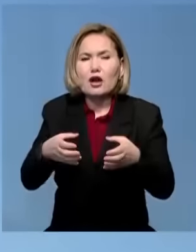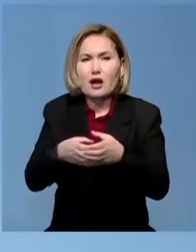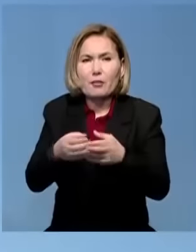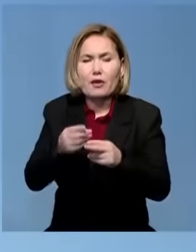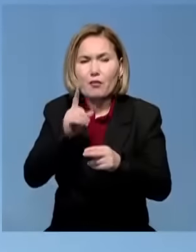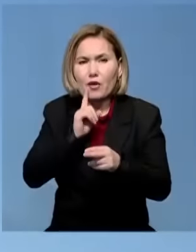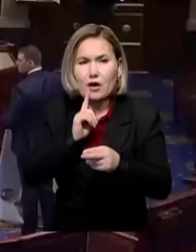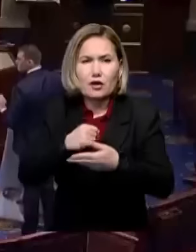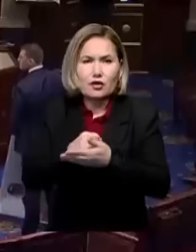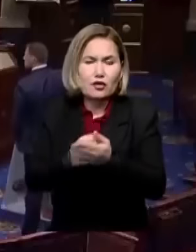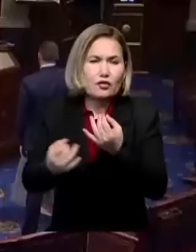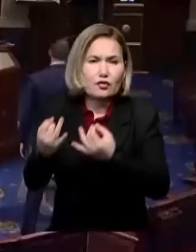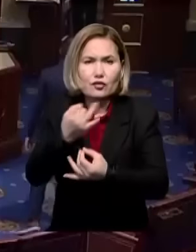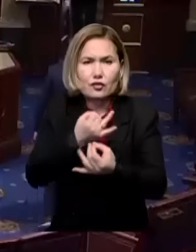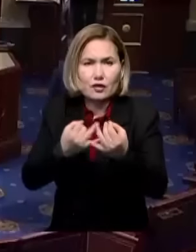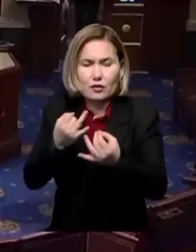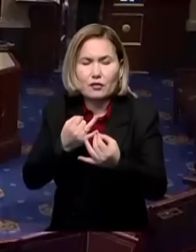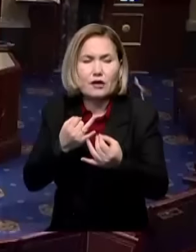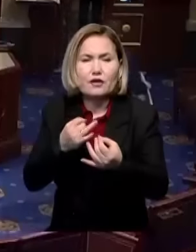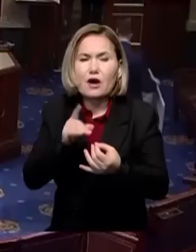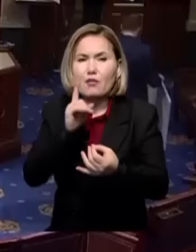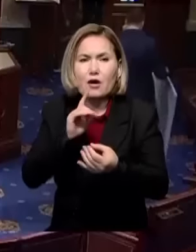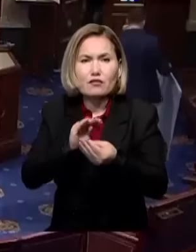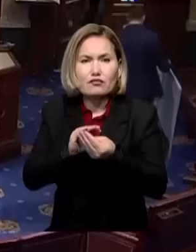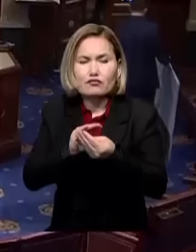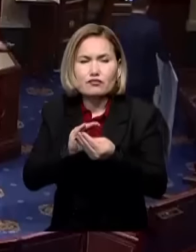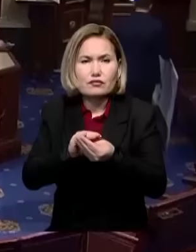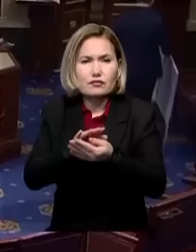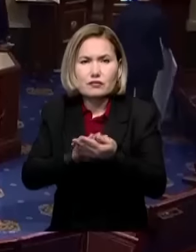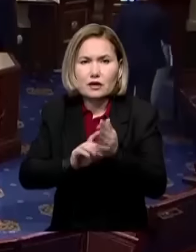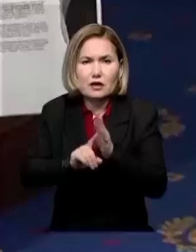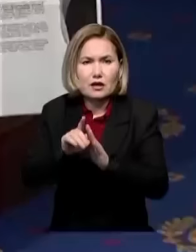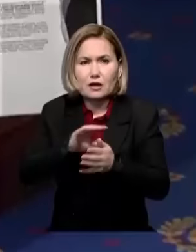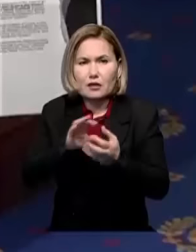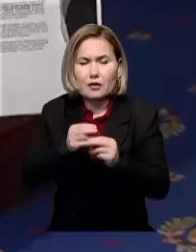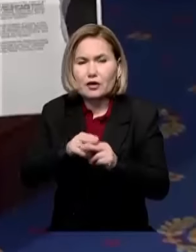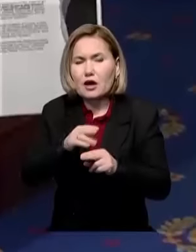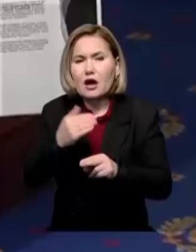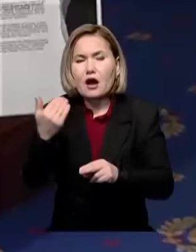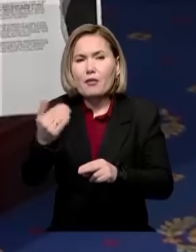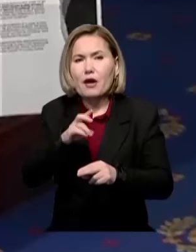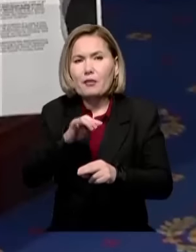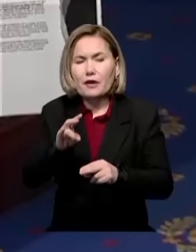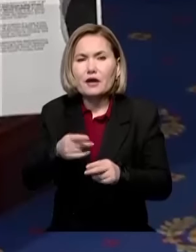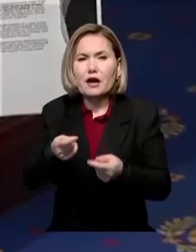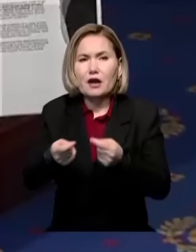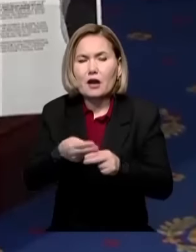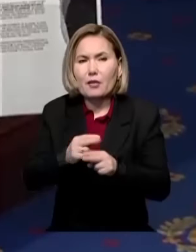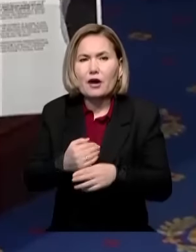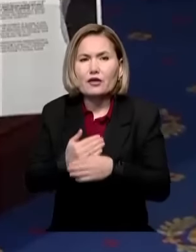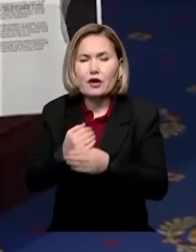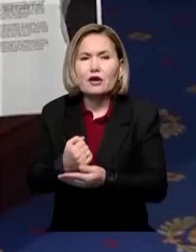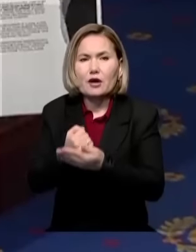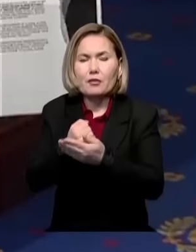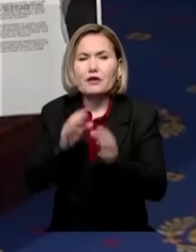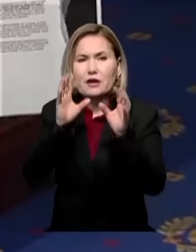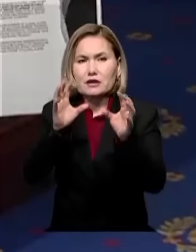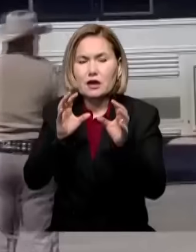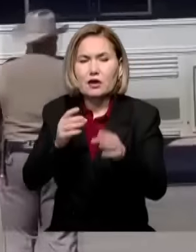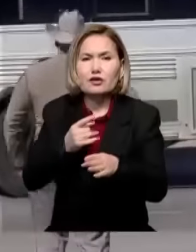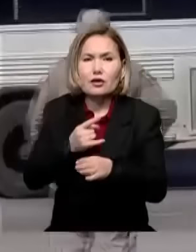оны әлі талқылауға кіріспеген. Өкілдер палатасының спикері Майк Джонсон болса, Байден әкімшілігі қолдаған заңды сынға алып